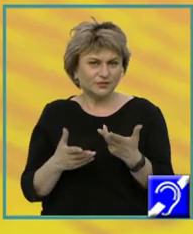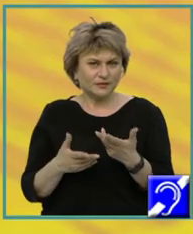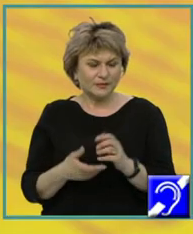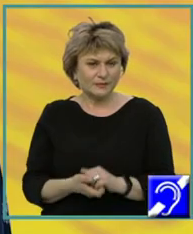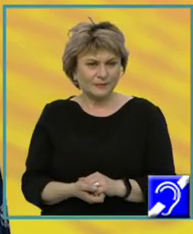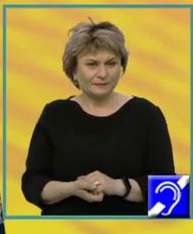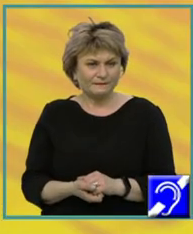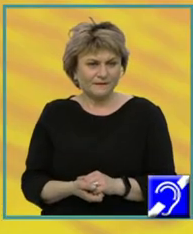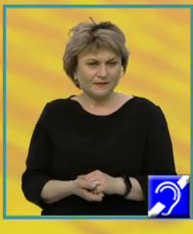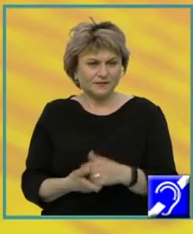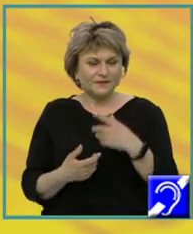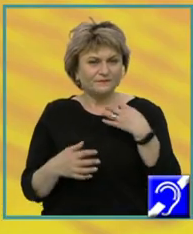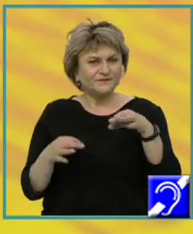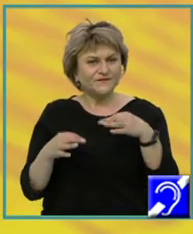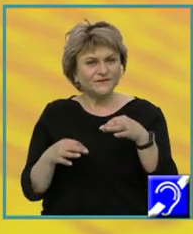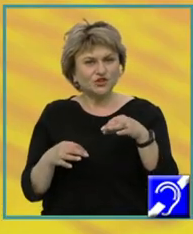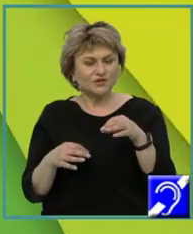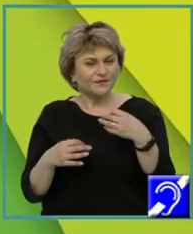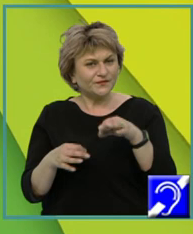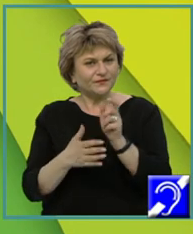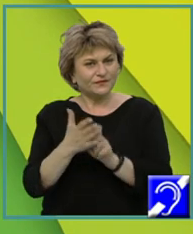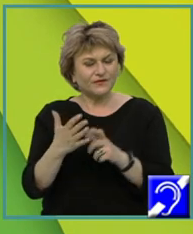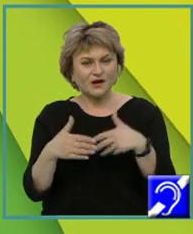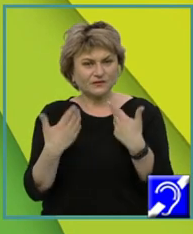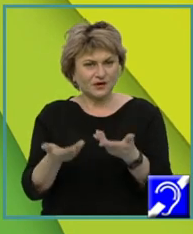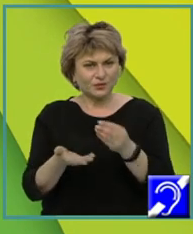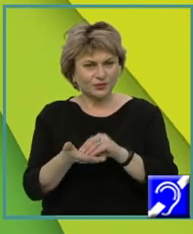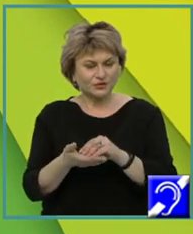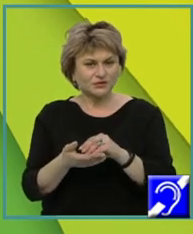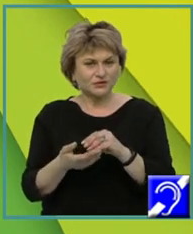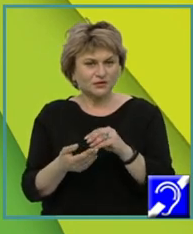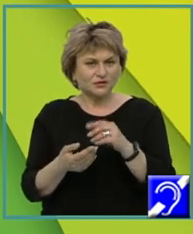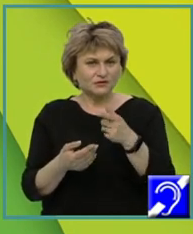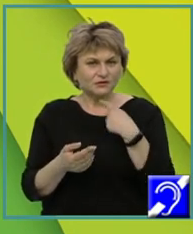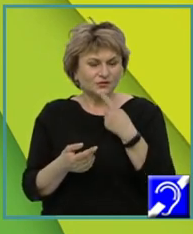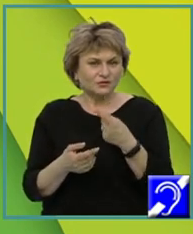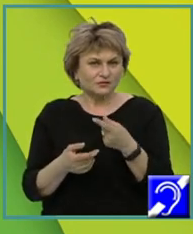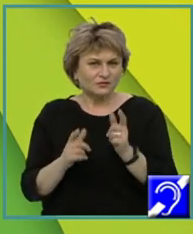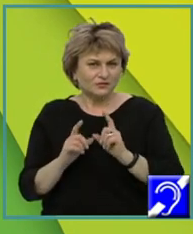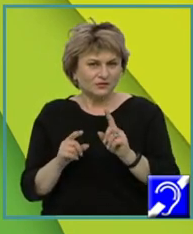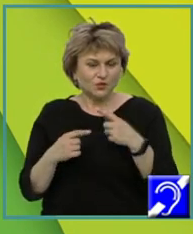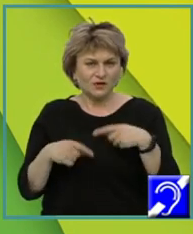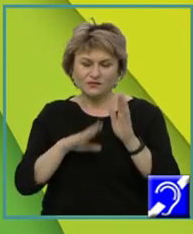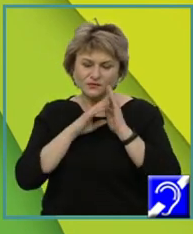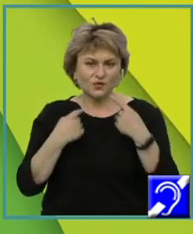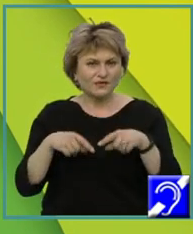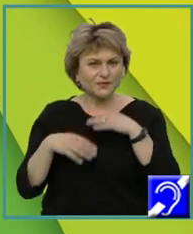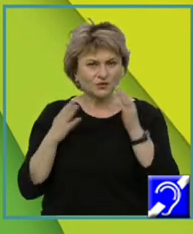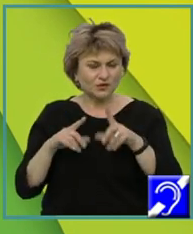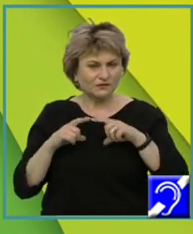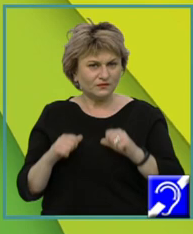ceea ce fișele pe care le am pus la dispoziție Chinul cum mă deștept am însă din somn nu aveam destulă voință